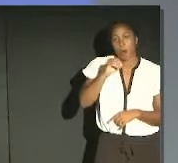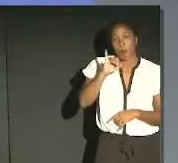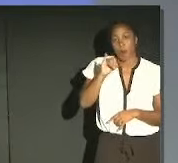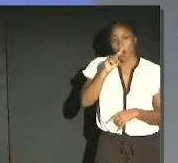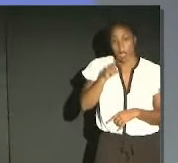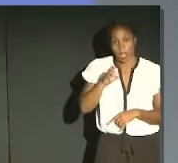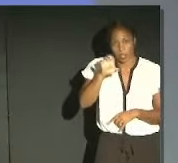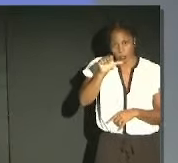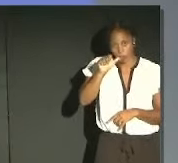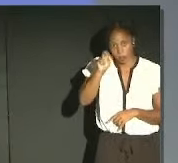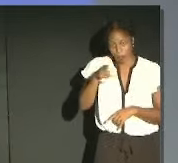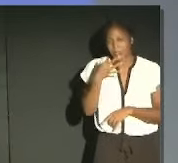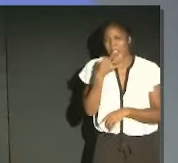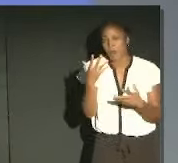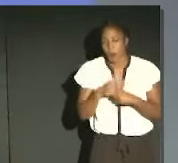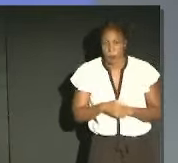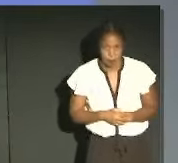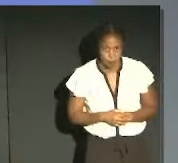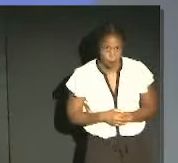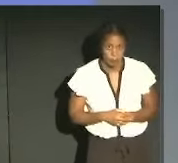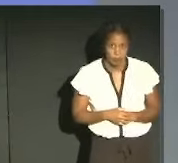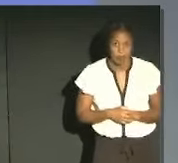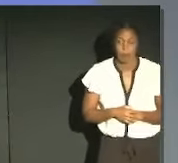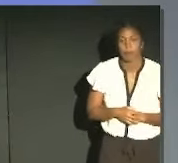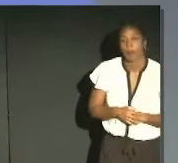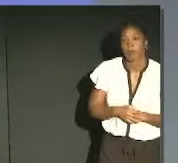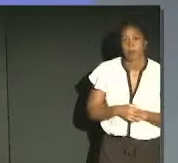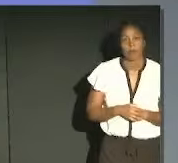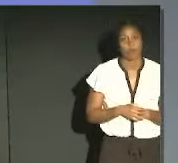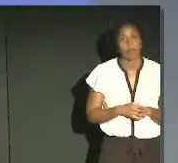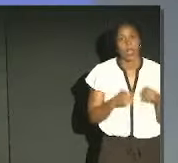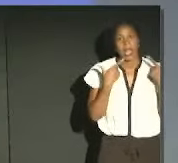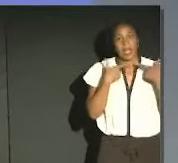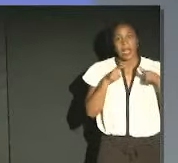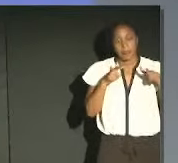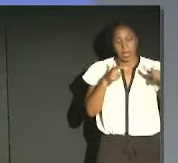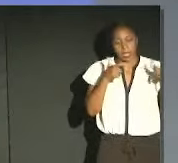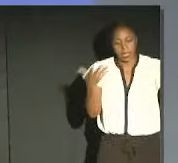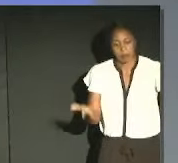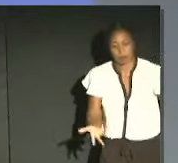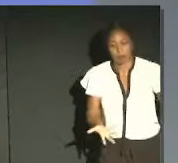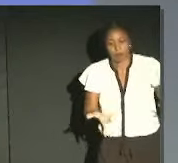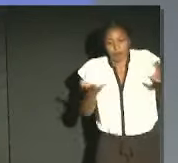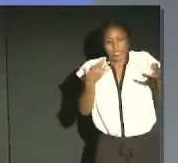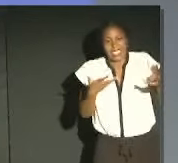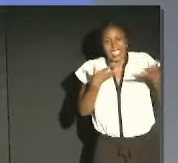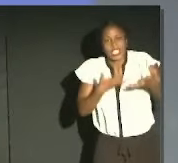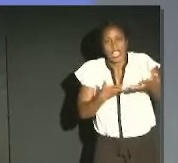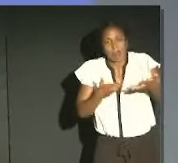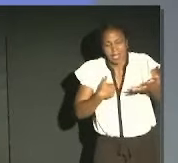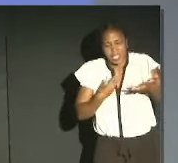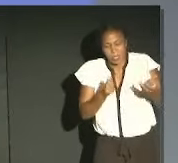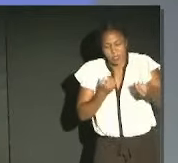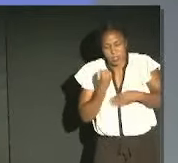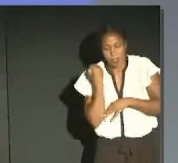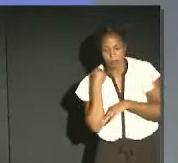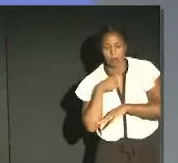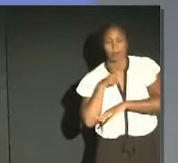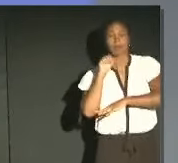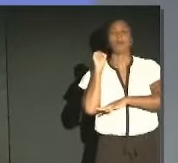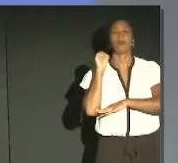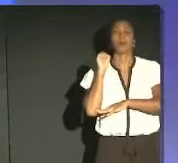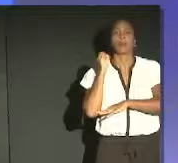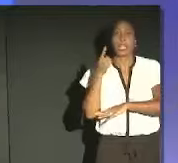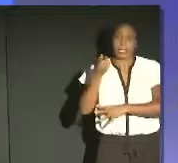porter la liberté est la seule charge qui redresse bien le dos et bien redressez bien le dos redressez bien la